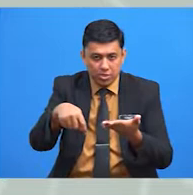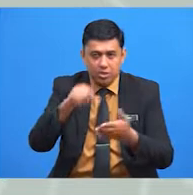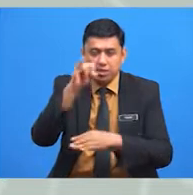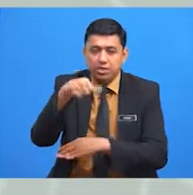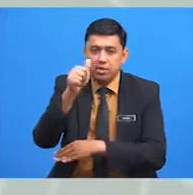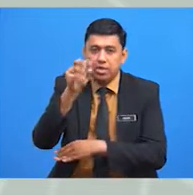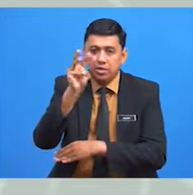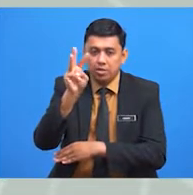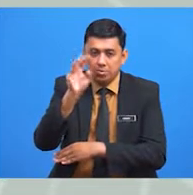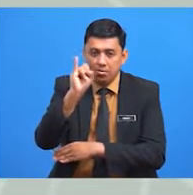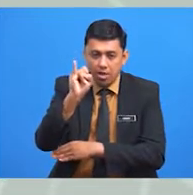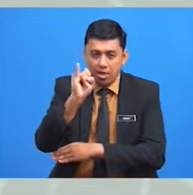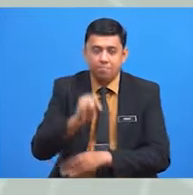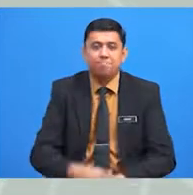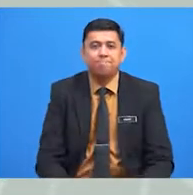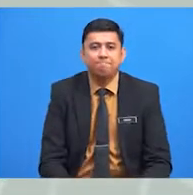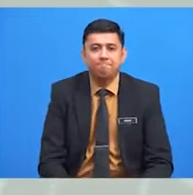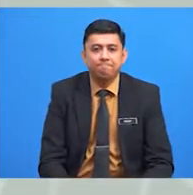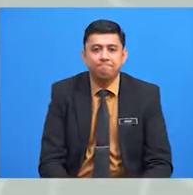menjawab dengan tepat?